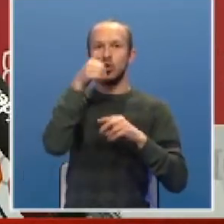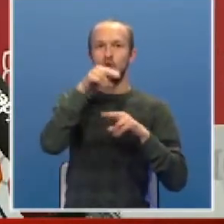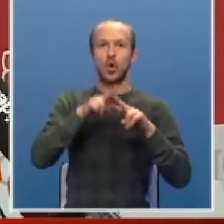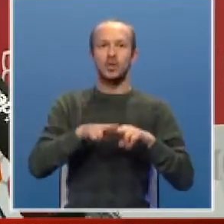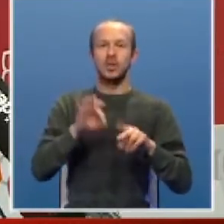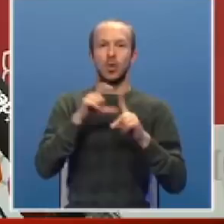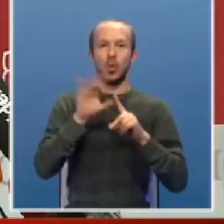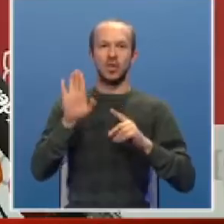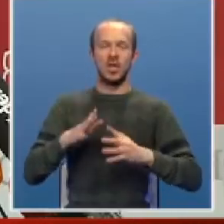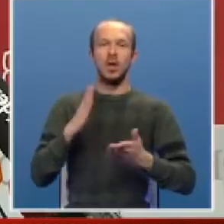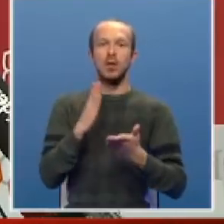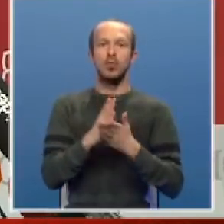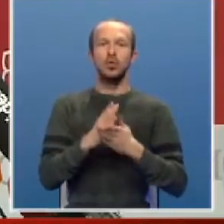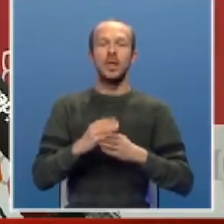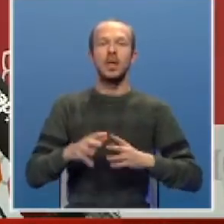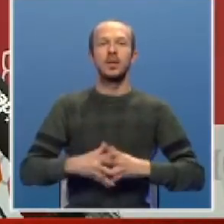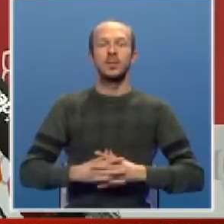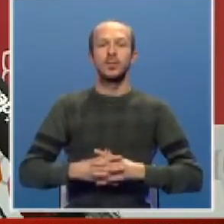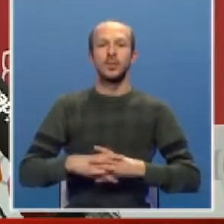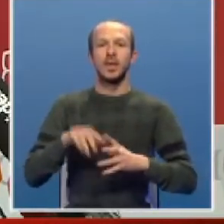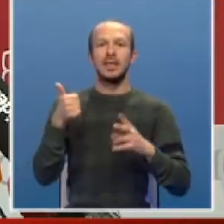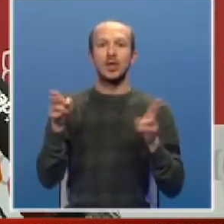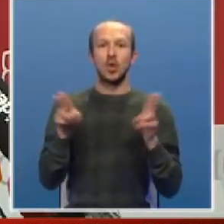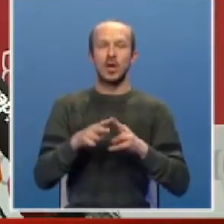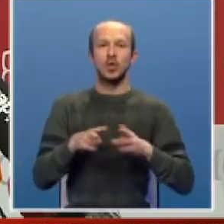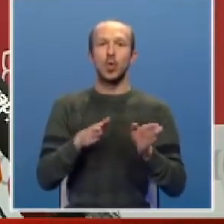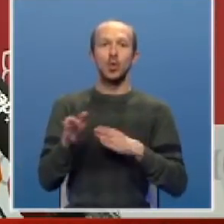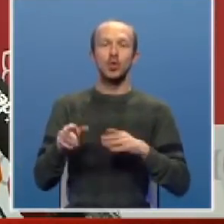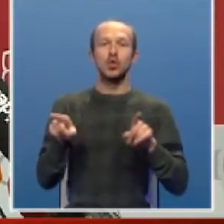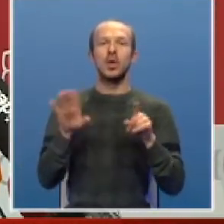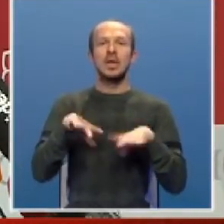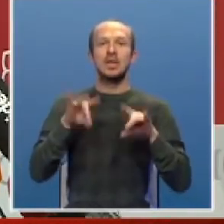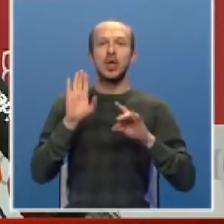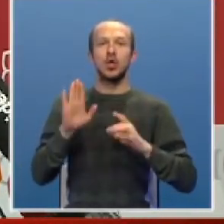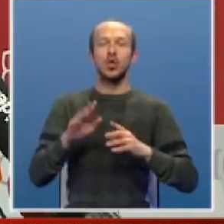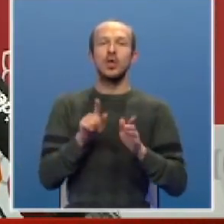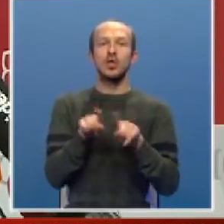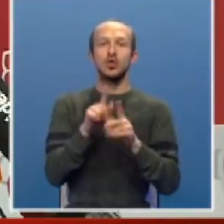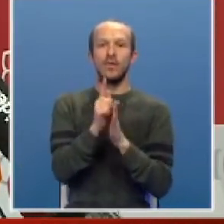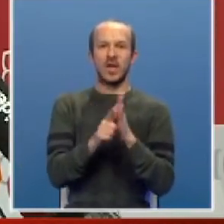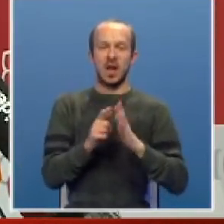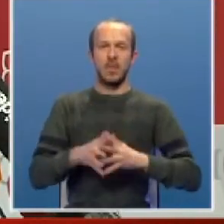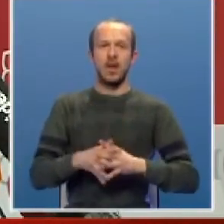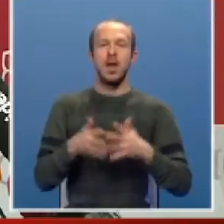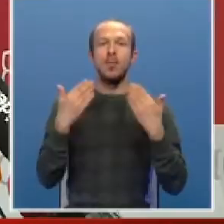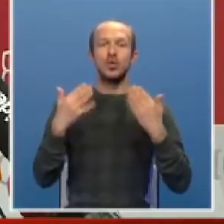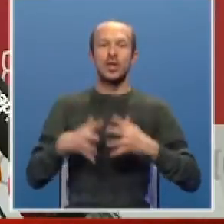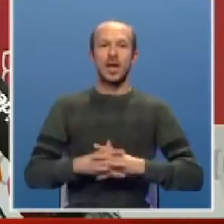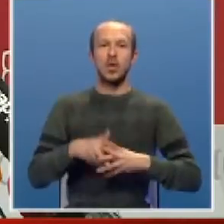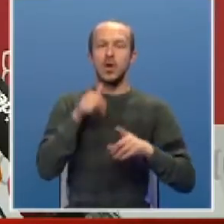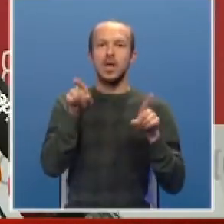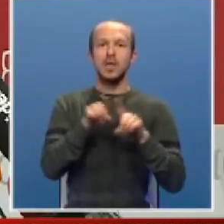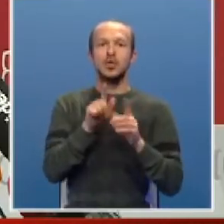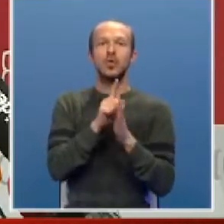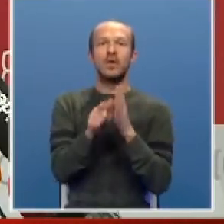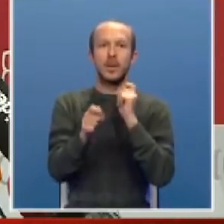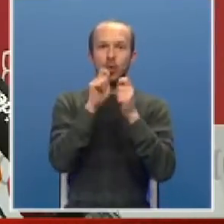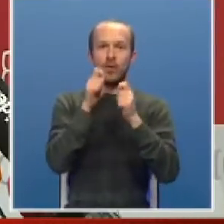od njih bude jednokratno, odnosno isto vrijeme modelirano i isto vrijeme